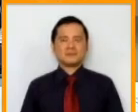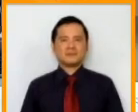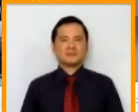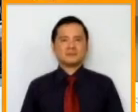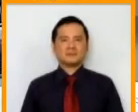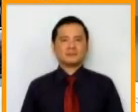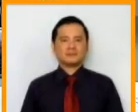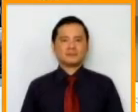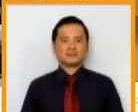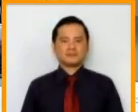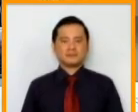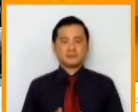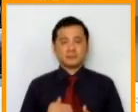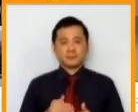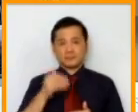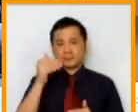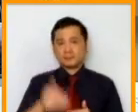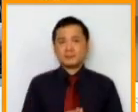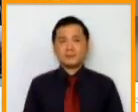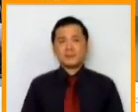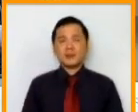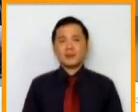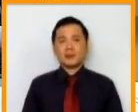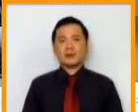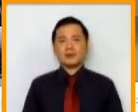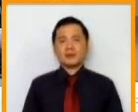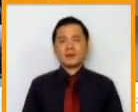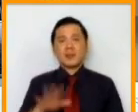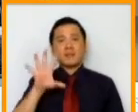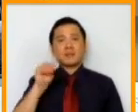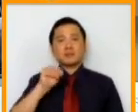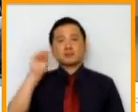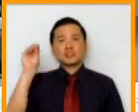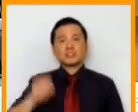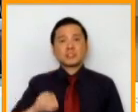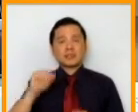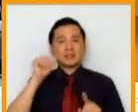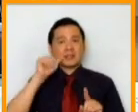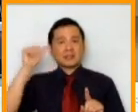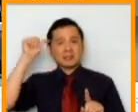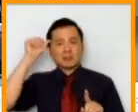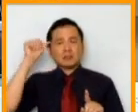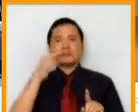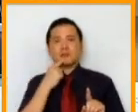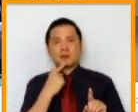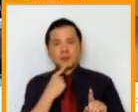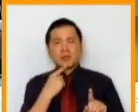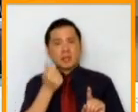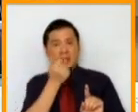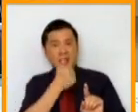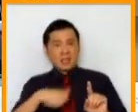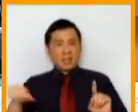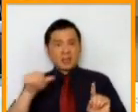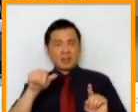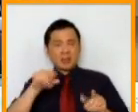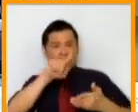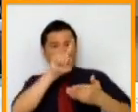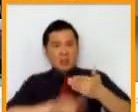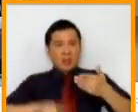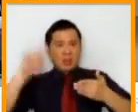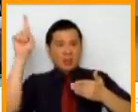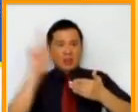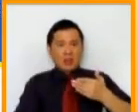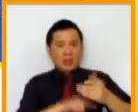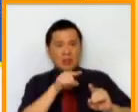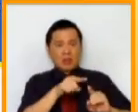Halos kalahati ng adult Filipinos ang naniniwala mapanganib mag-publish o mag-broadcast ng anumang critical sa Administrasyong Duterte.